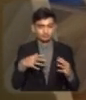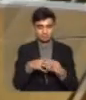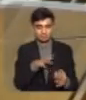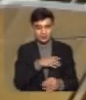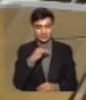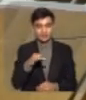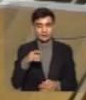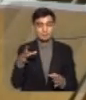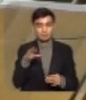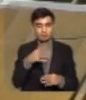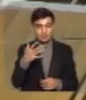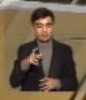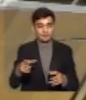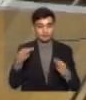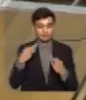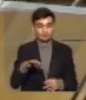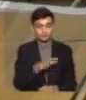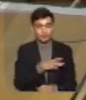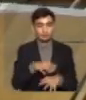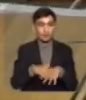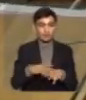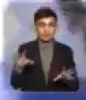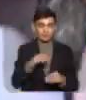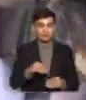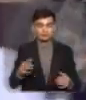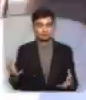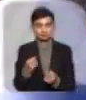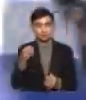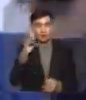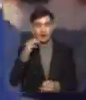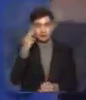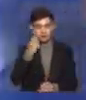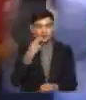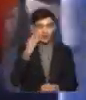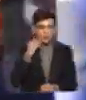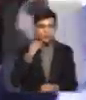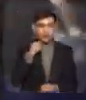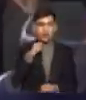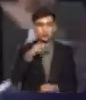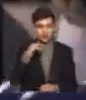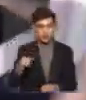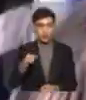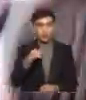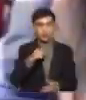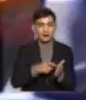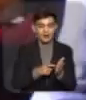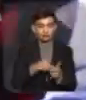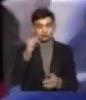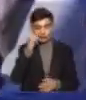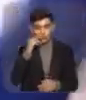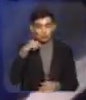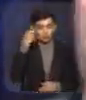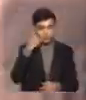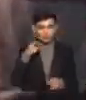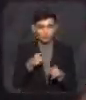шықты. Ал осы сотталушыларды қолдау үшін халық Астана, Алматы, Қарағанды, Атырау, Шымкент қалалары мен